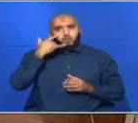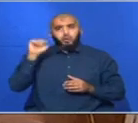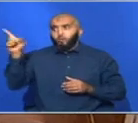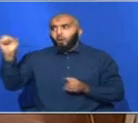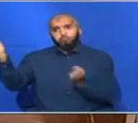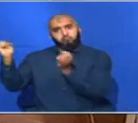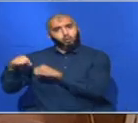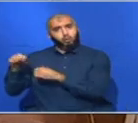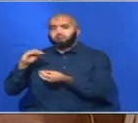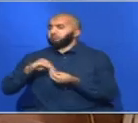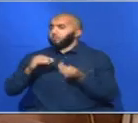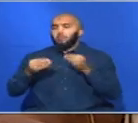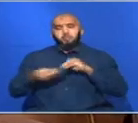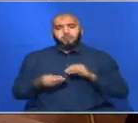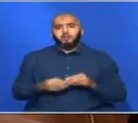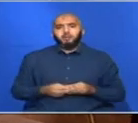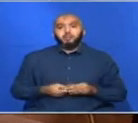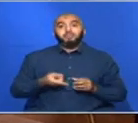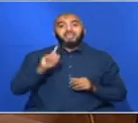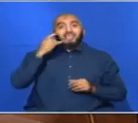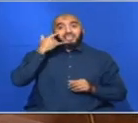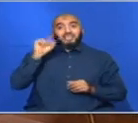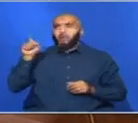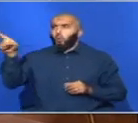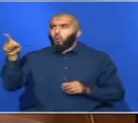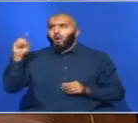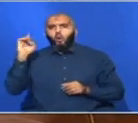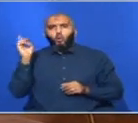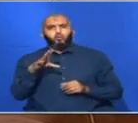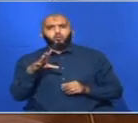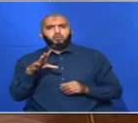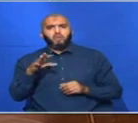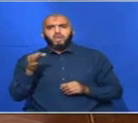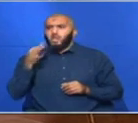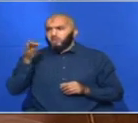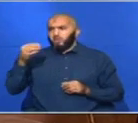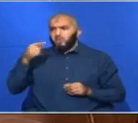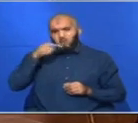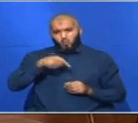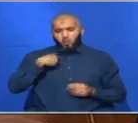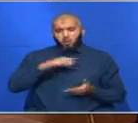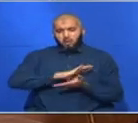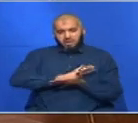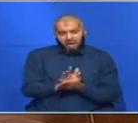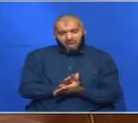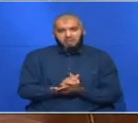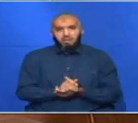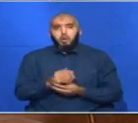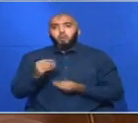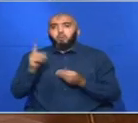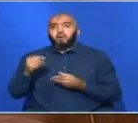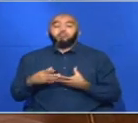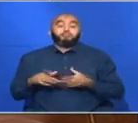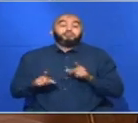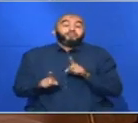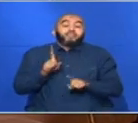وان كان الرجل يرى بانه مظلوم وبانه ربما لضعفه او ما